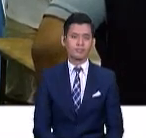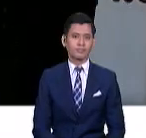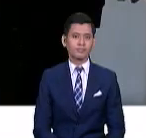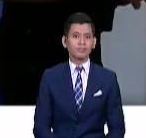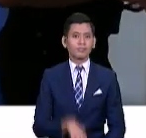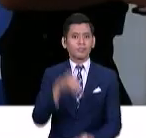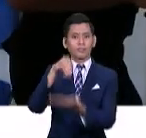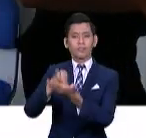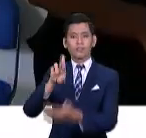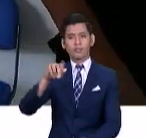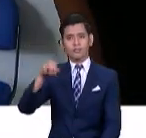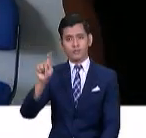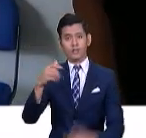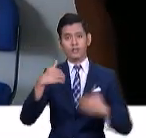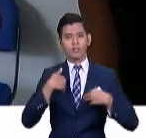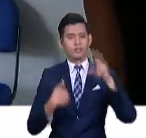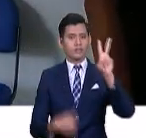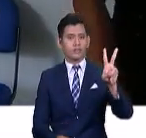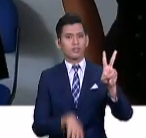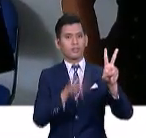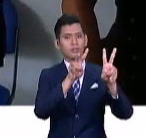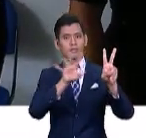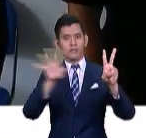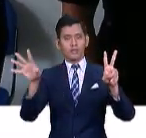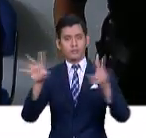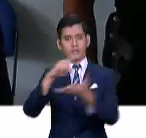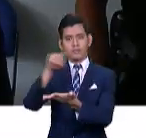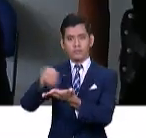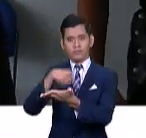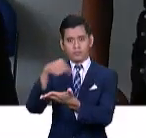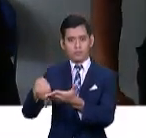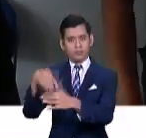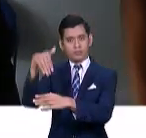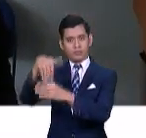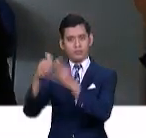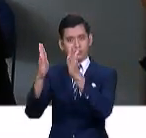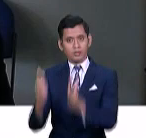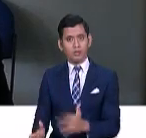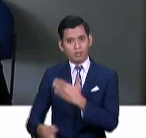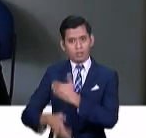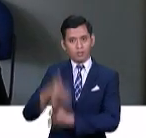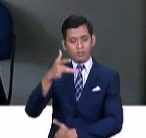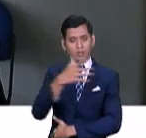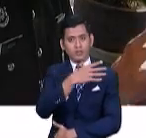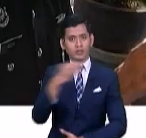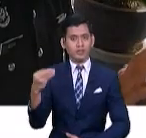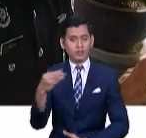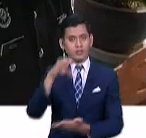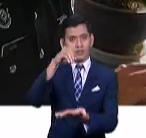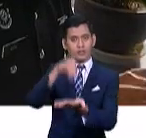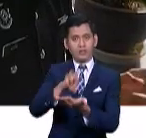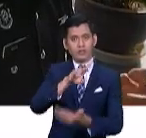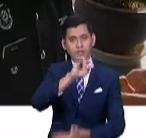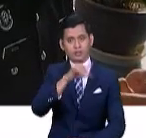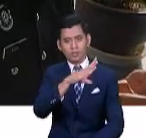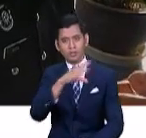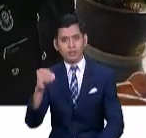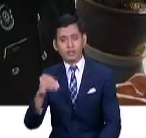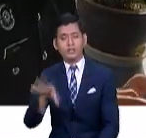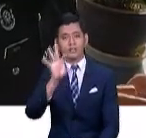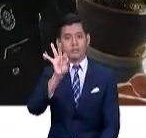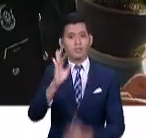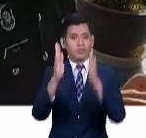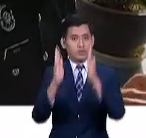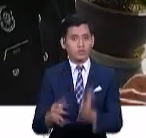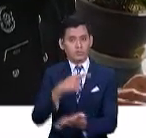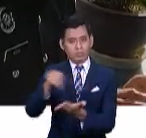Di DUN Repok, seramai 255 pengundi awal terlibat, manakala DUN Kuala Rajang dan Meradong, masing-masing 9 pengundi